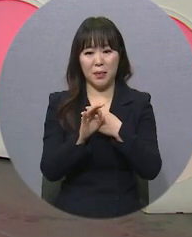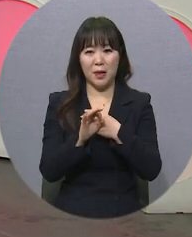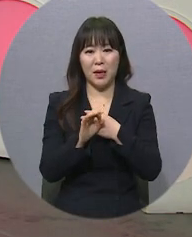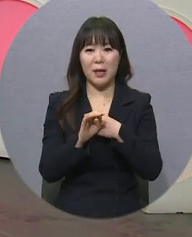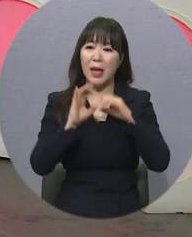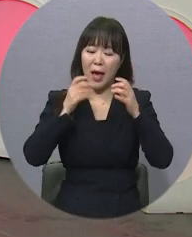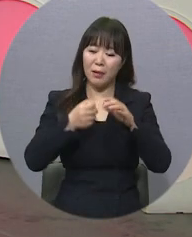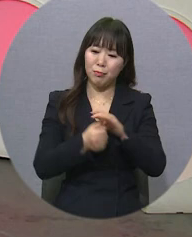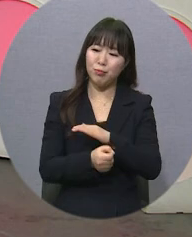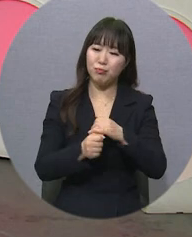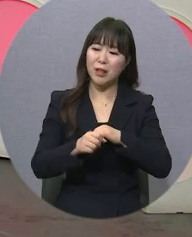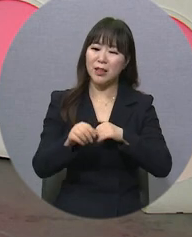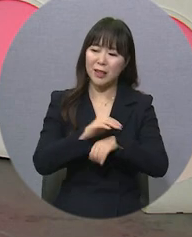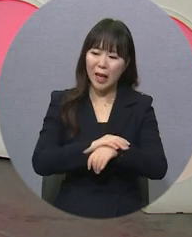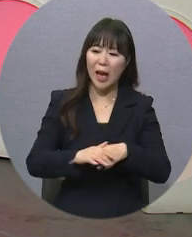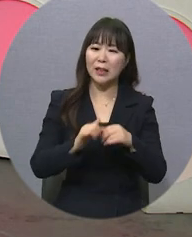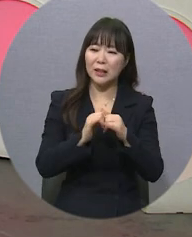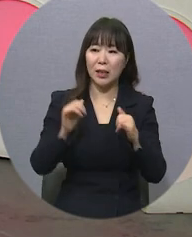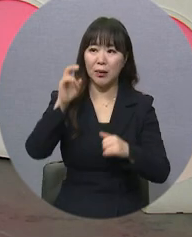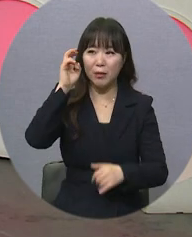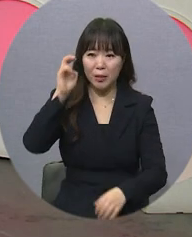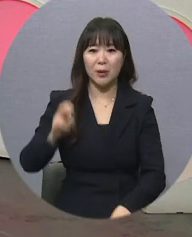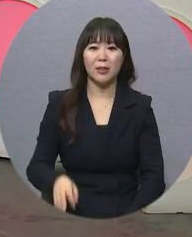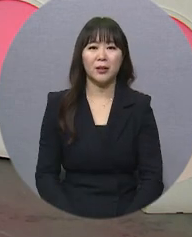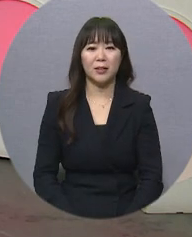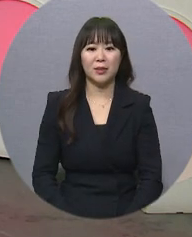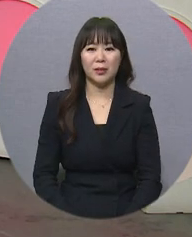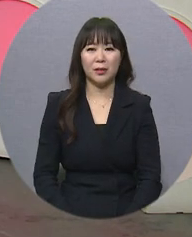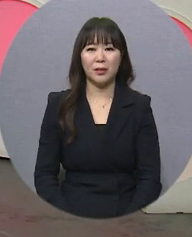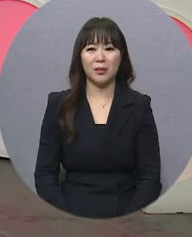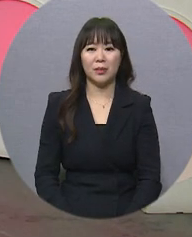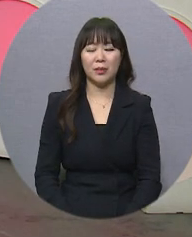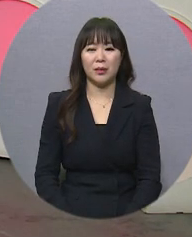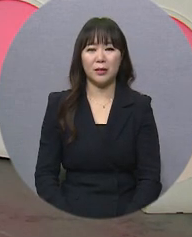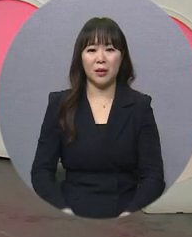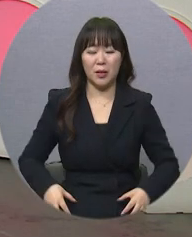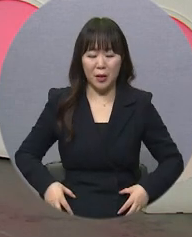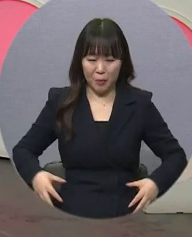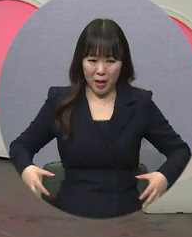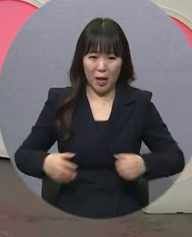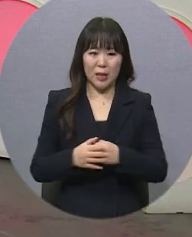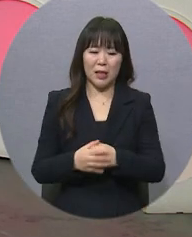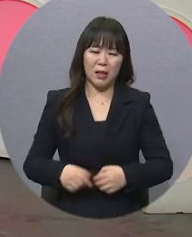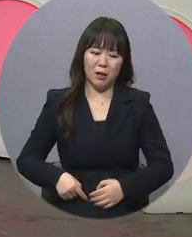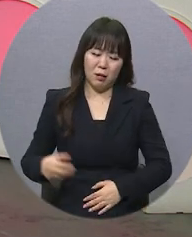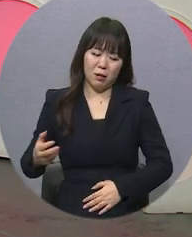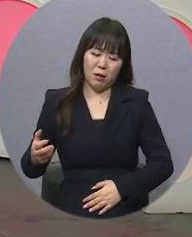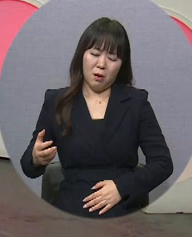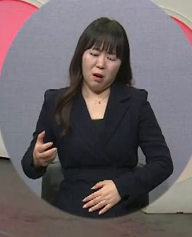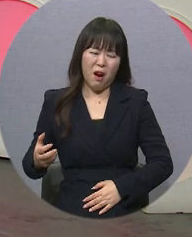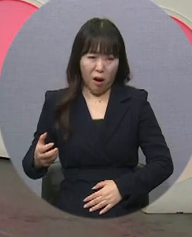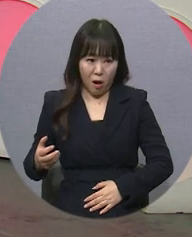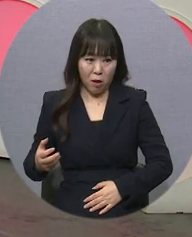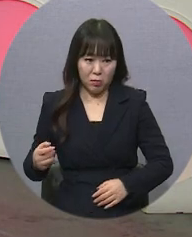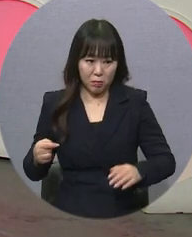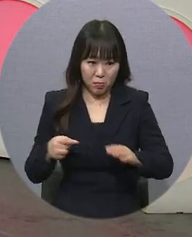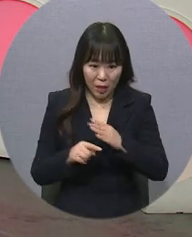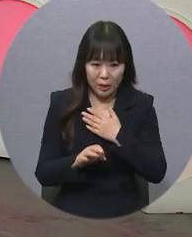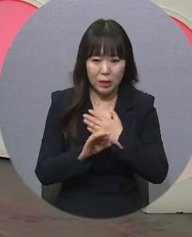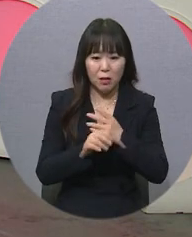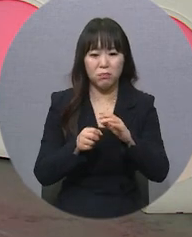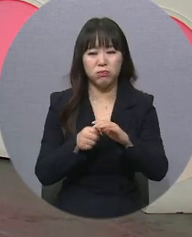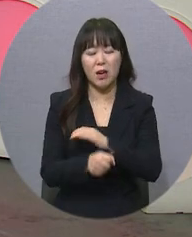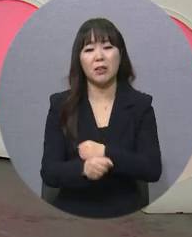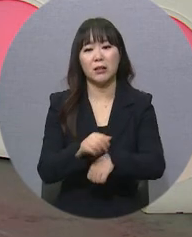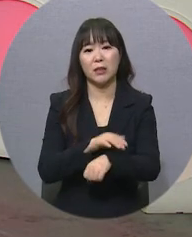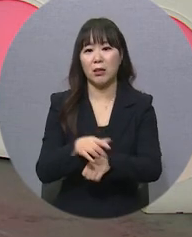애를 쑥푹쑥푹 잘라는 사람일 수도 있지. 아, 그럴까요? 그럼요. 이 골반이 진통이, 확 열려가지고. 진통이 시작돼서 갔는데 생각보다 쑥푹쑥푹 잘 난